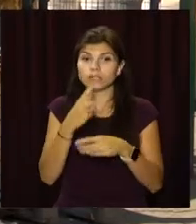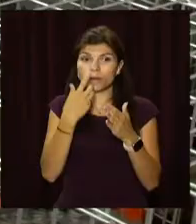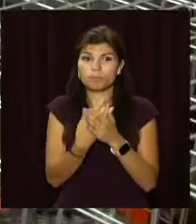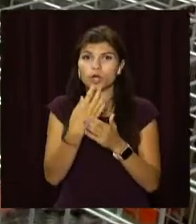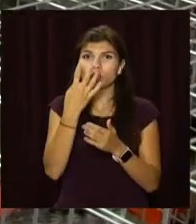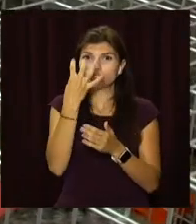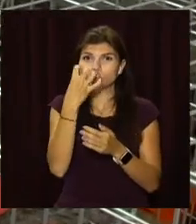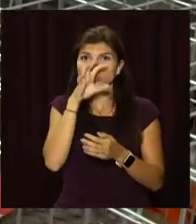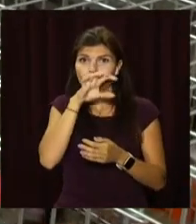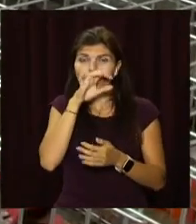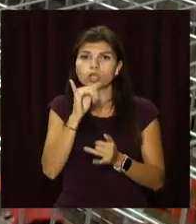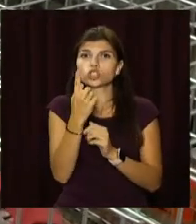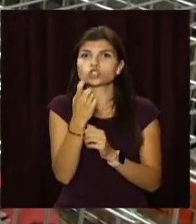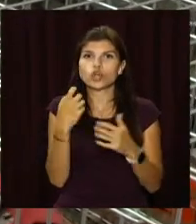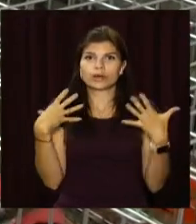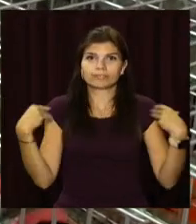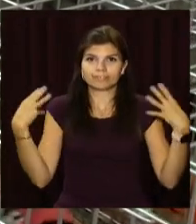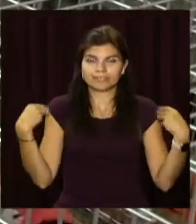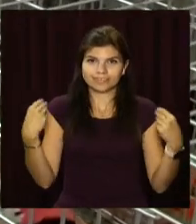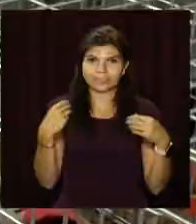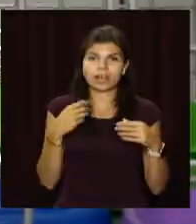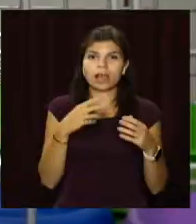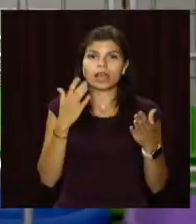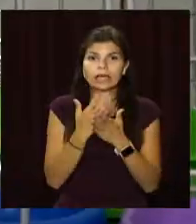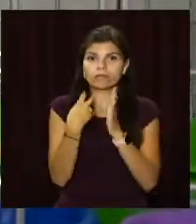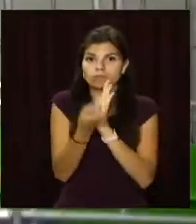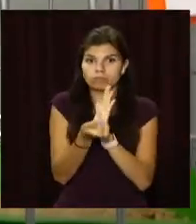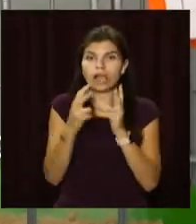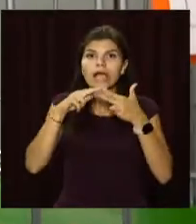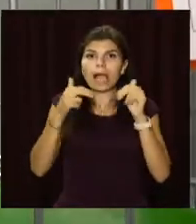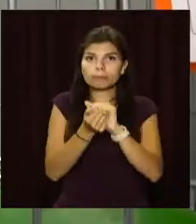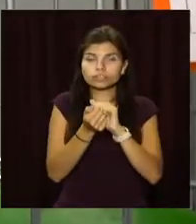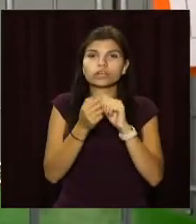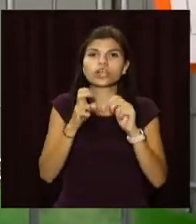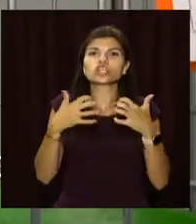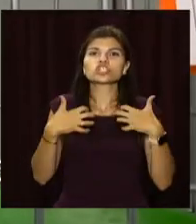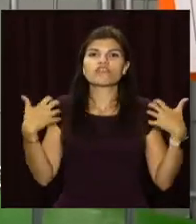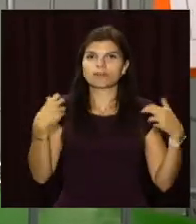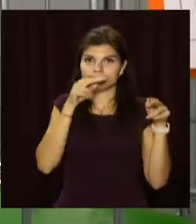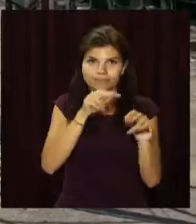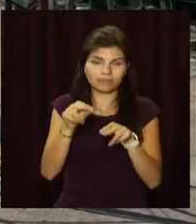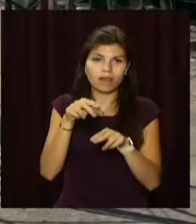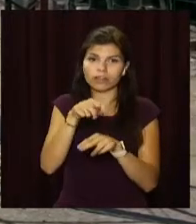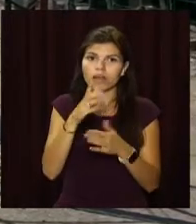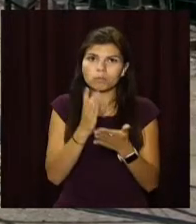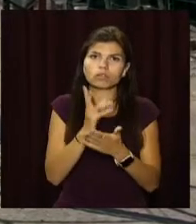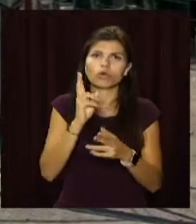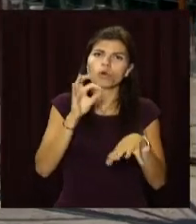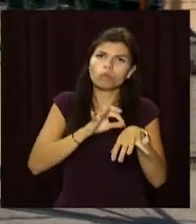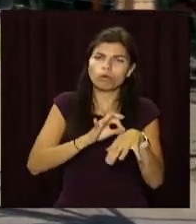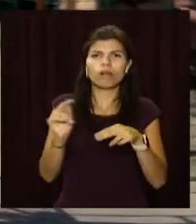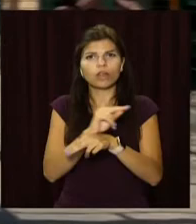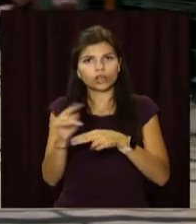Майже 400 собак та понад сотня пухнастиків знайшли прихисток у притулку Кам'янського. Чимало підопічних потребують тривалого лікування